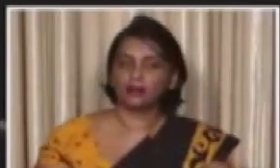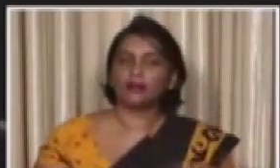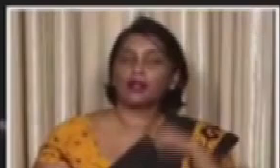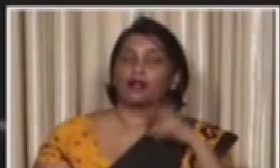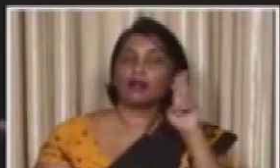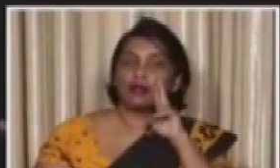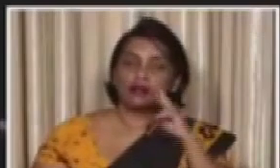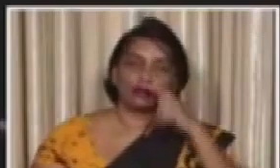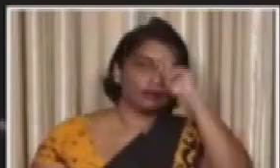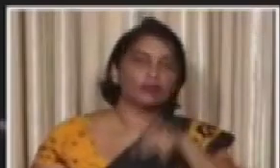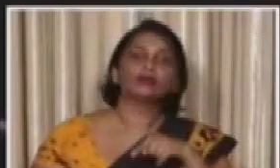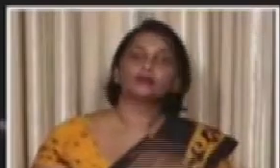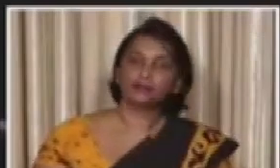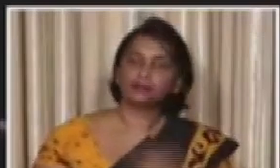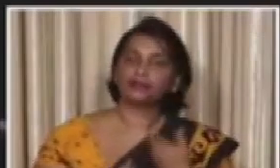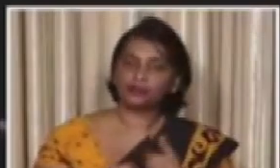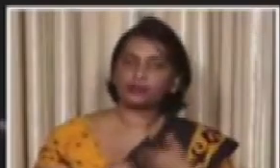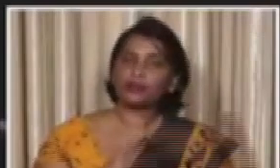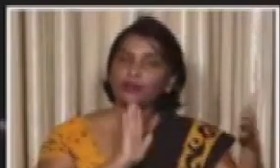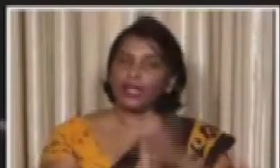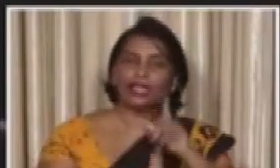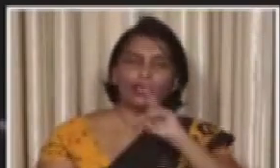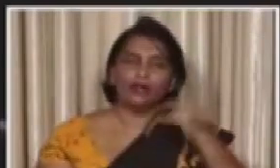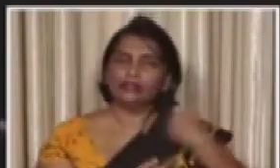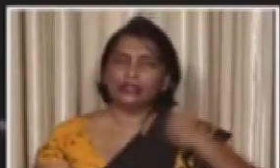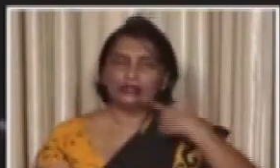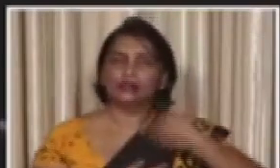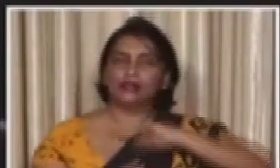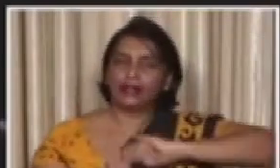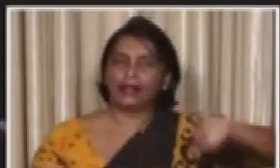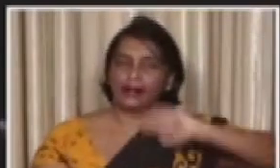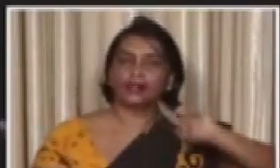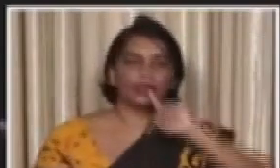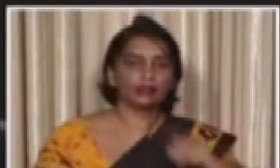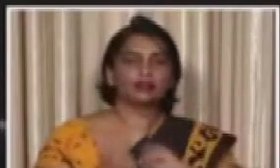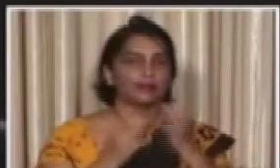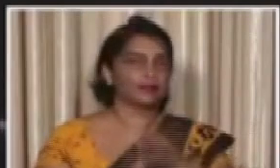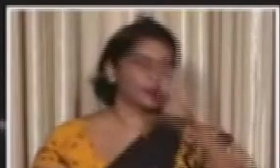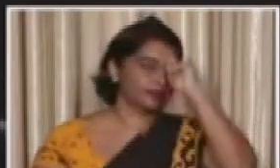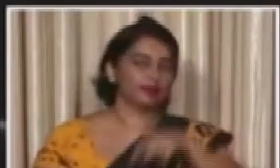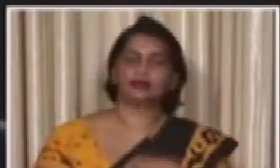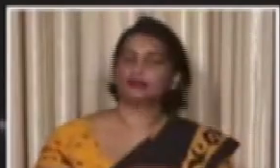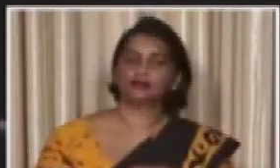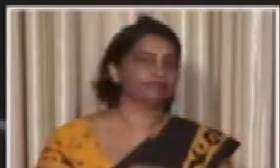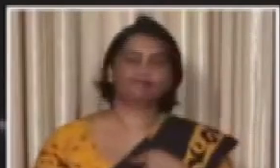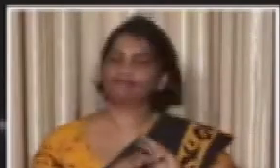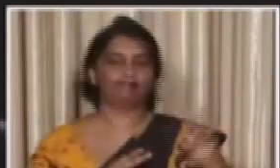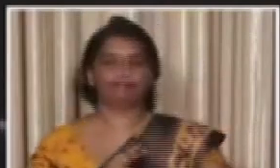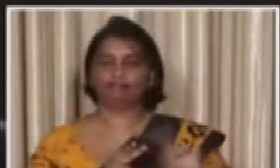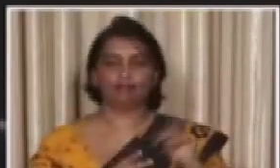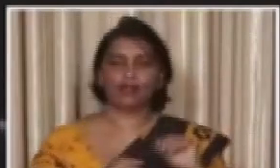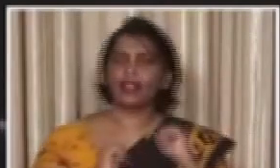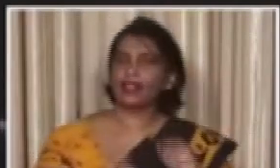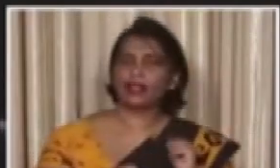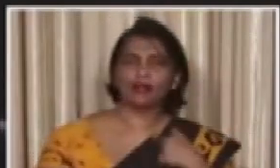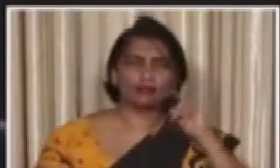රනිල් වික්‍රමසිංහ මහතා අපට එකතු වෙන්න කියා දිගින් දිගටම ආරාධනා කරද්දී සජිත් ප්‍රේමදාස මහතා ඒක ප්‍රතික්ෂේප කළේ ඇයි කියන එක